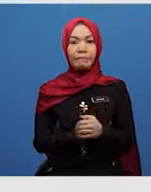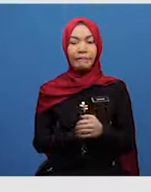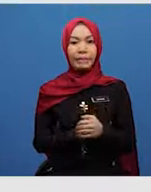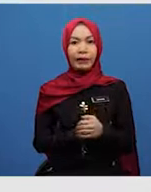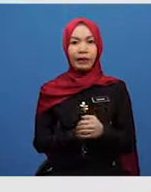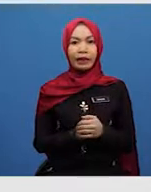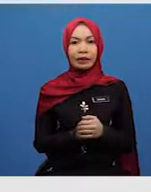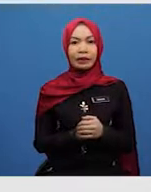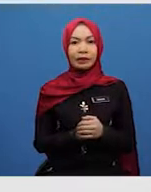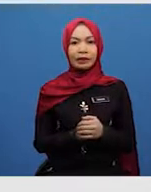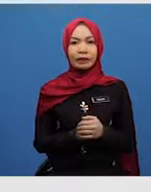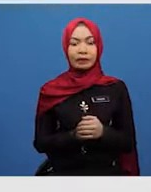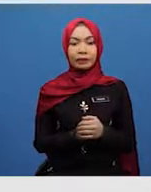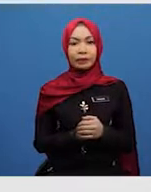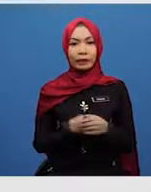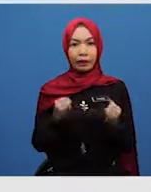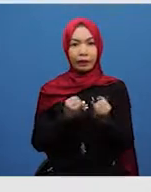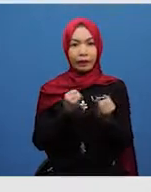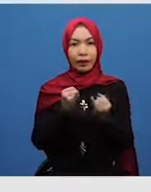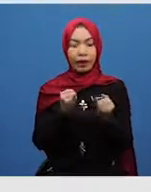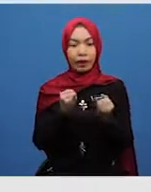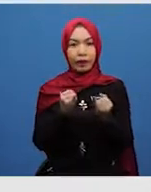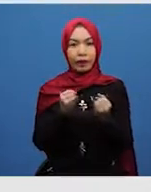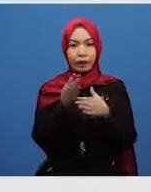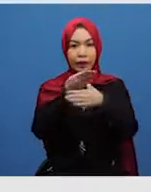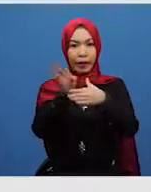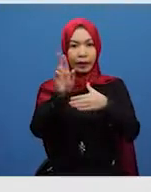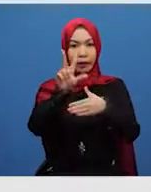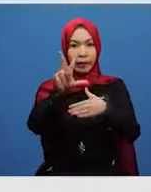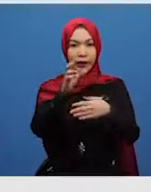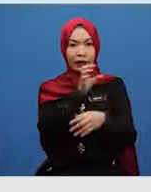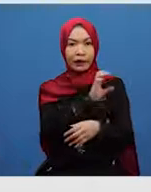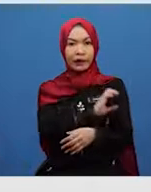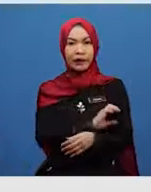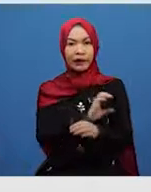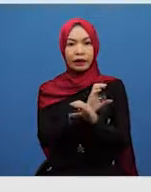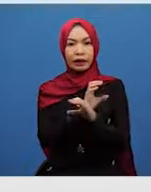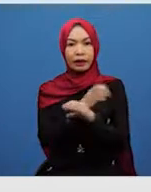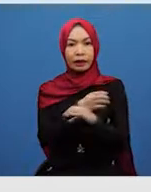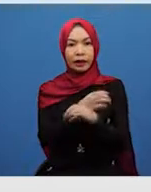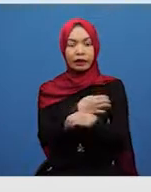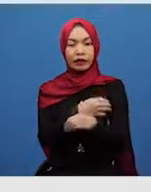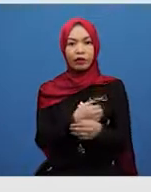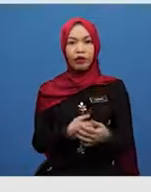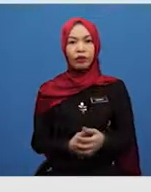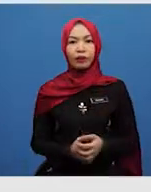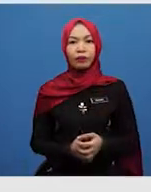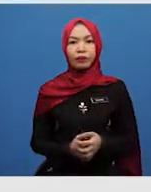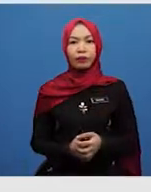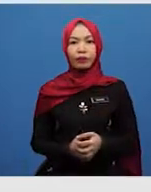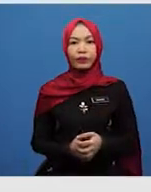dipecahkan kepada tiga bentuk yaitu sungai Kerajaan Sungai tulen